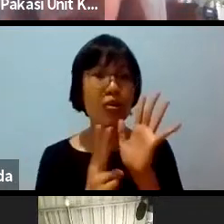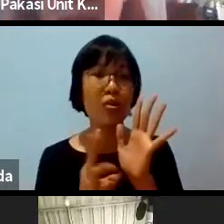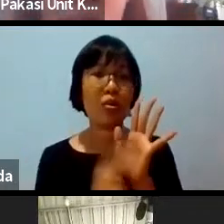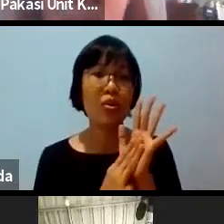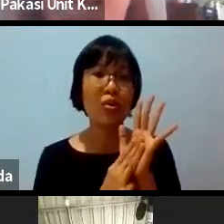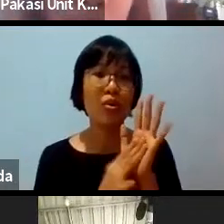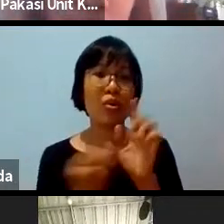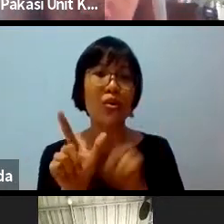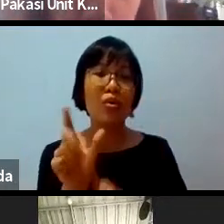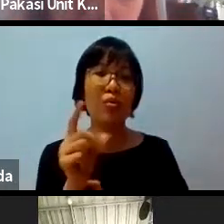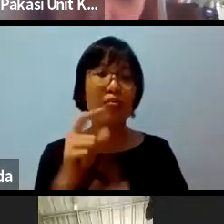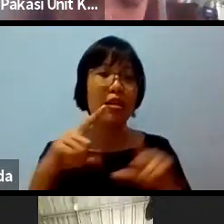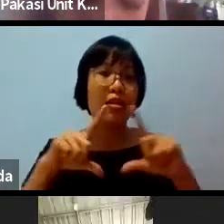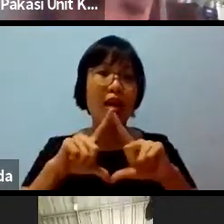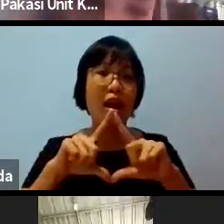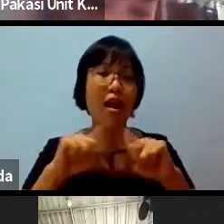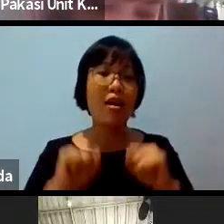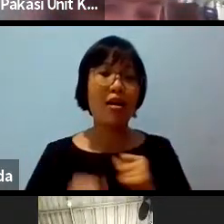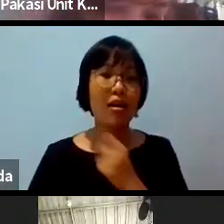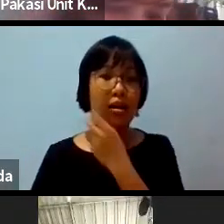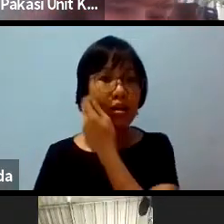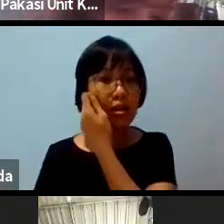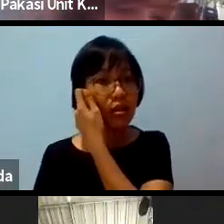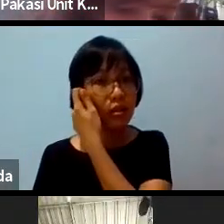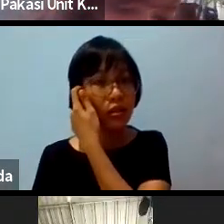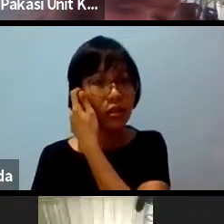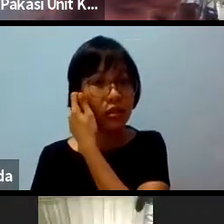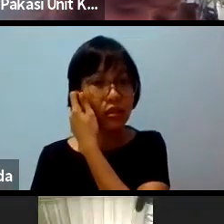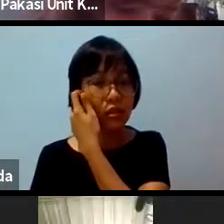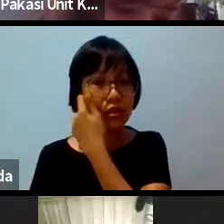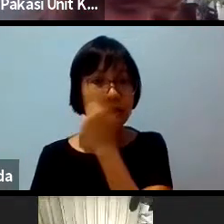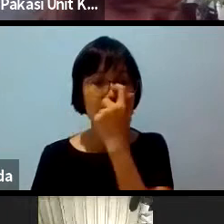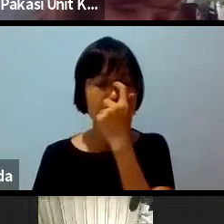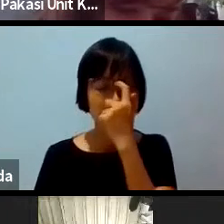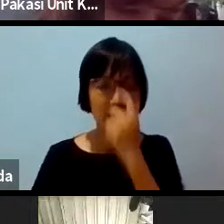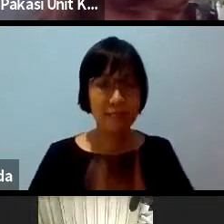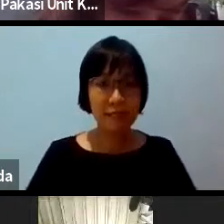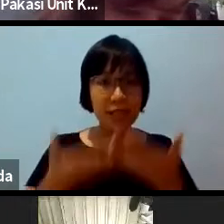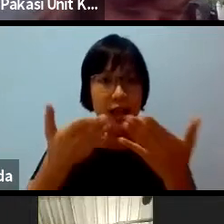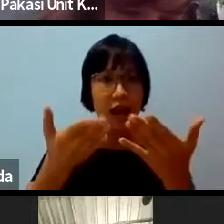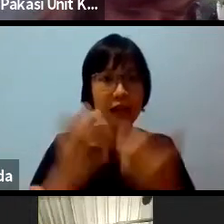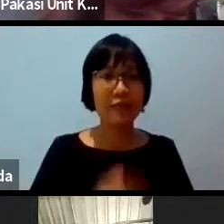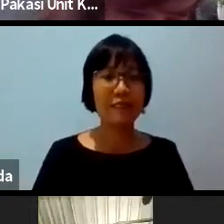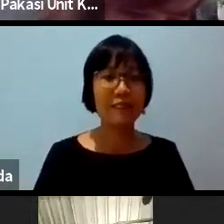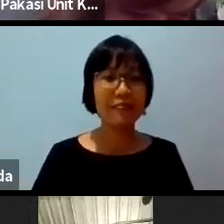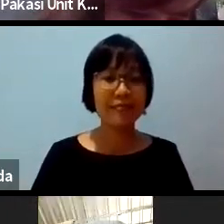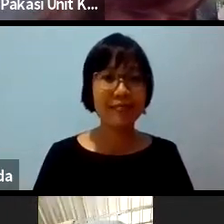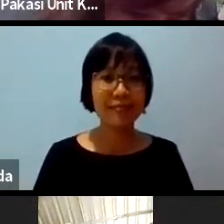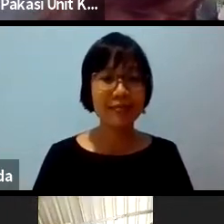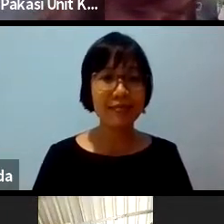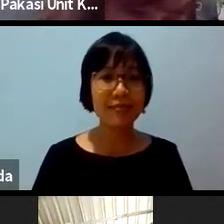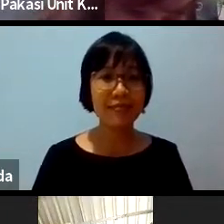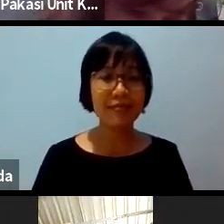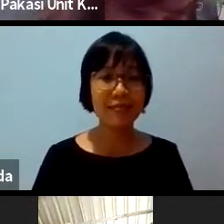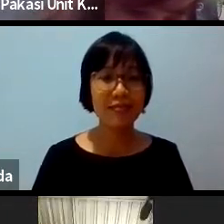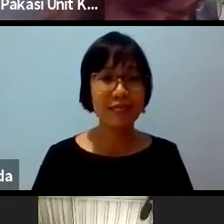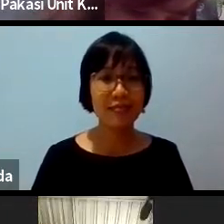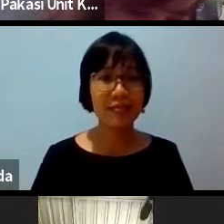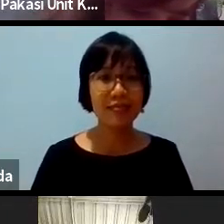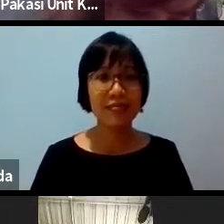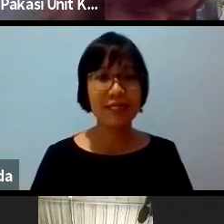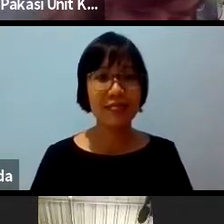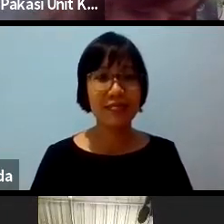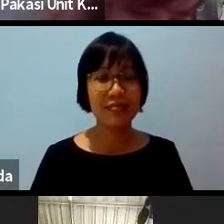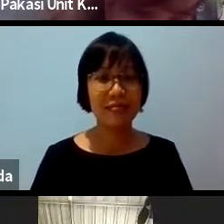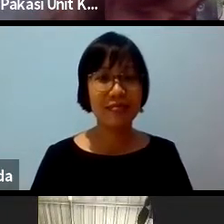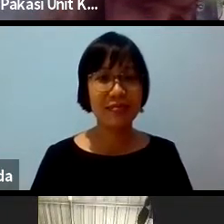Mira untuk langsung bicara di forum. Silakan Mbak. Makasih Renvi. Aku mau bravo dulu